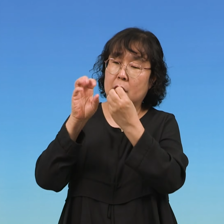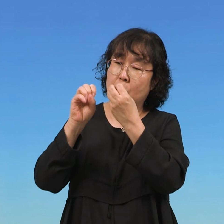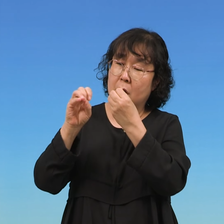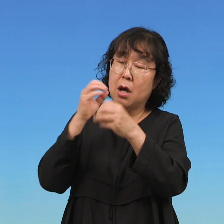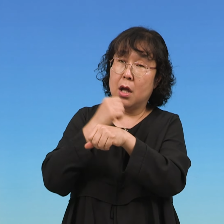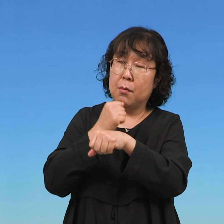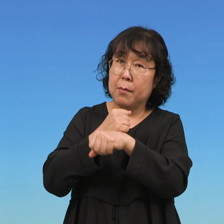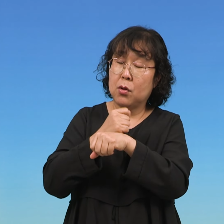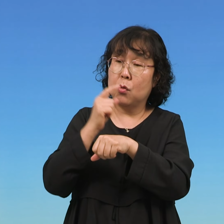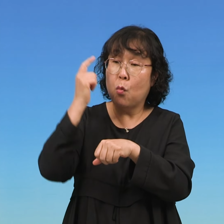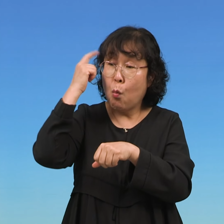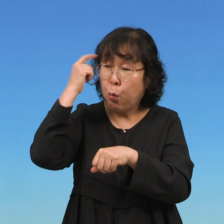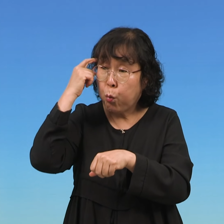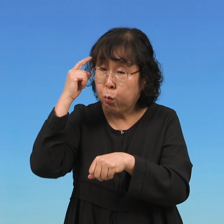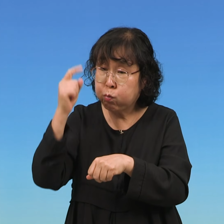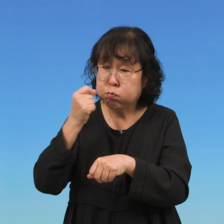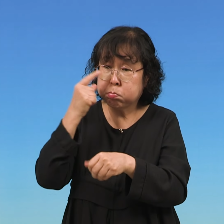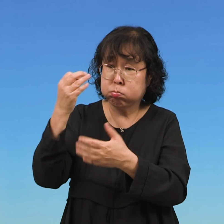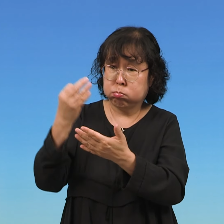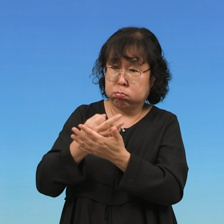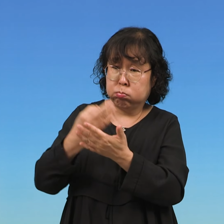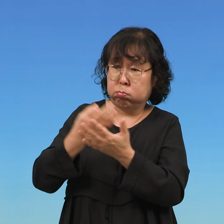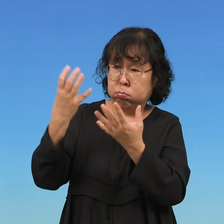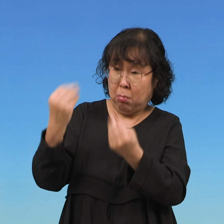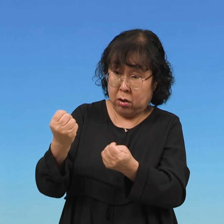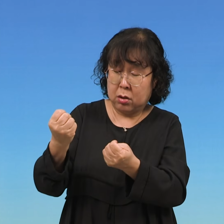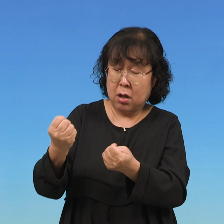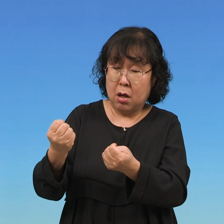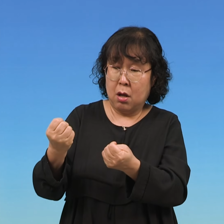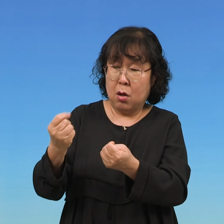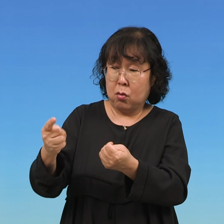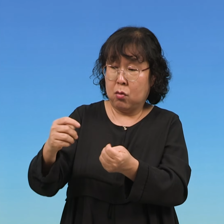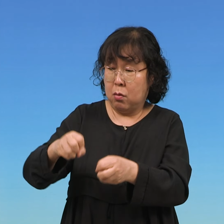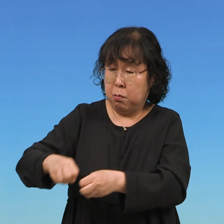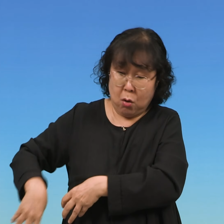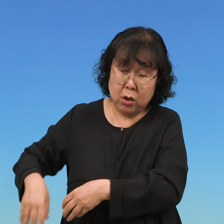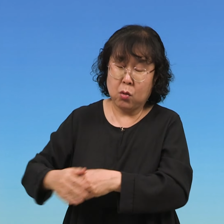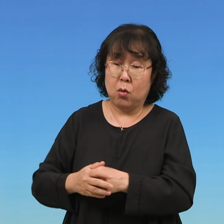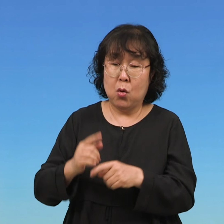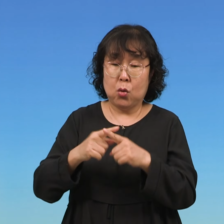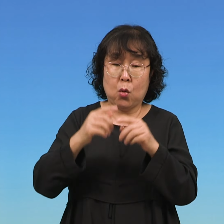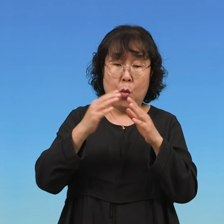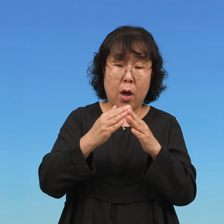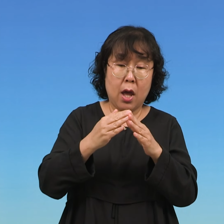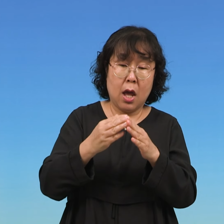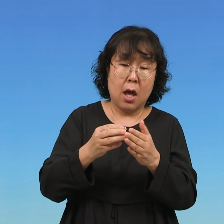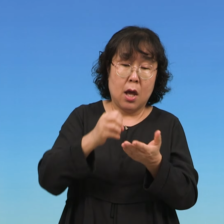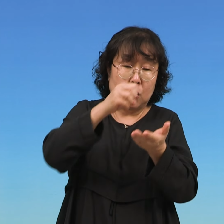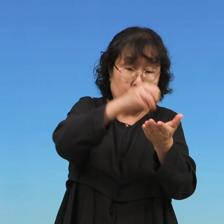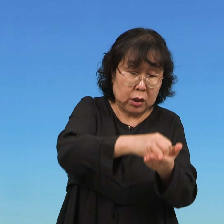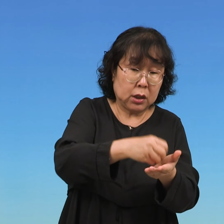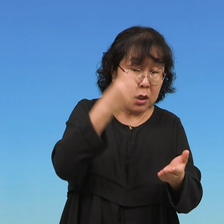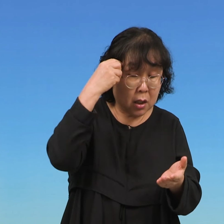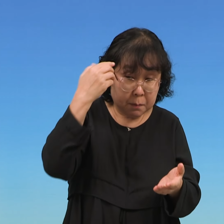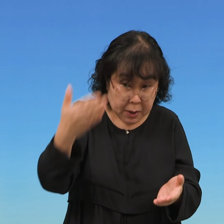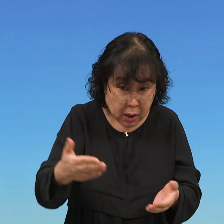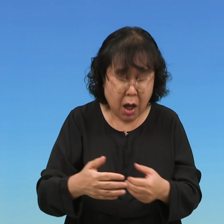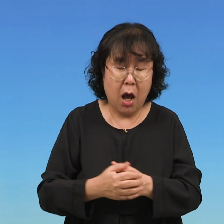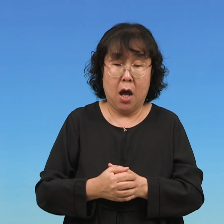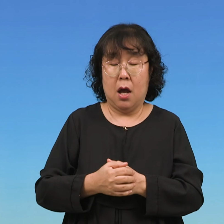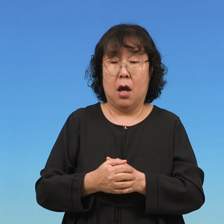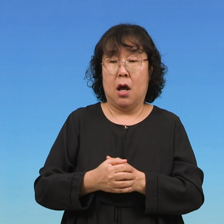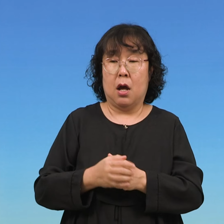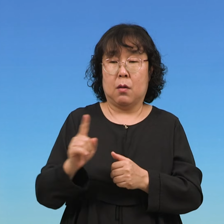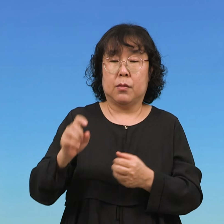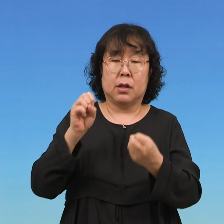나누어 보면은 아니 왜 그 월급 많이 주는 직장을 두고 그렇게 교회 직원으로 왔느냐 물으면 딱 한